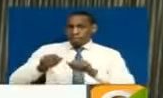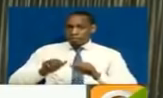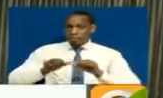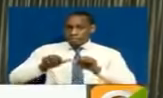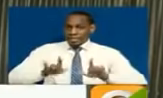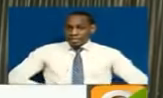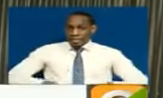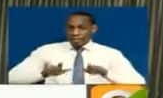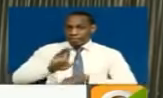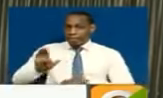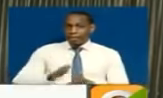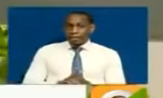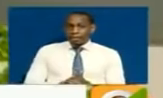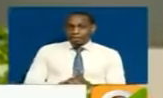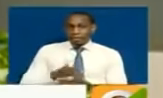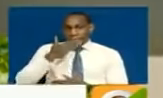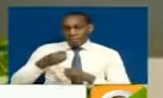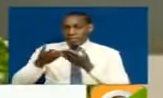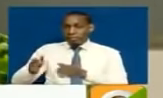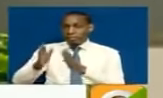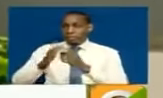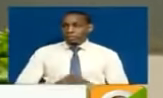jimudu kimaisha, mbona nisifanye hivyo?